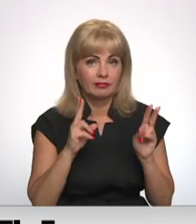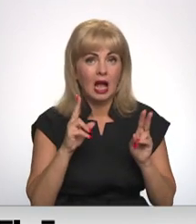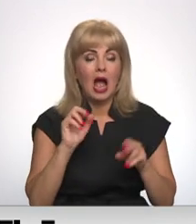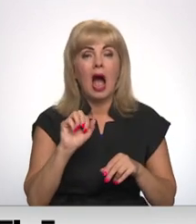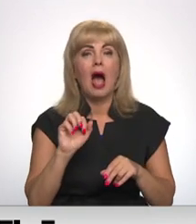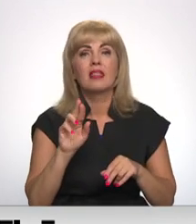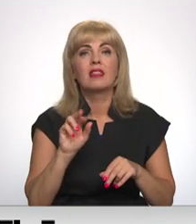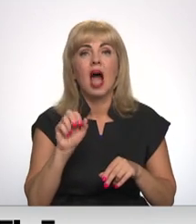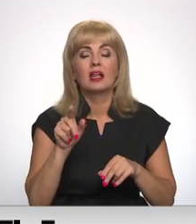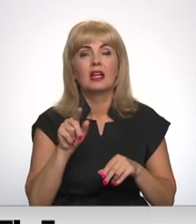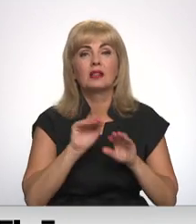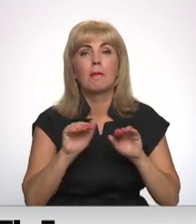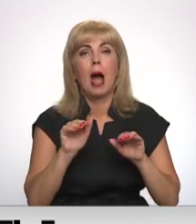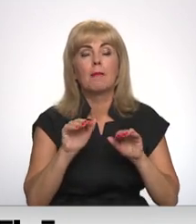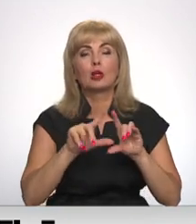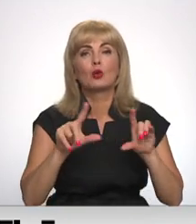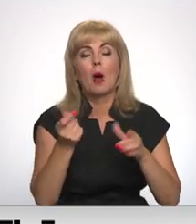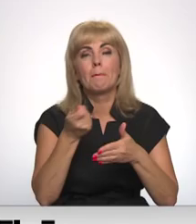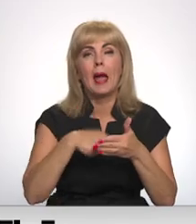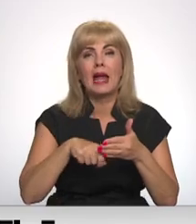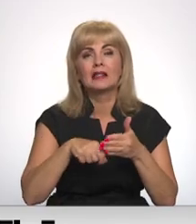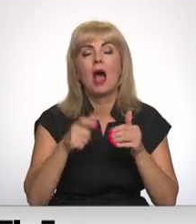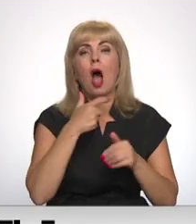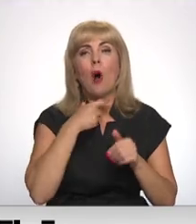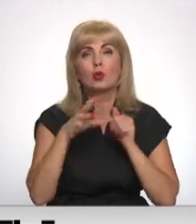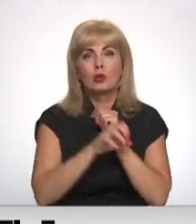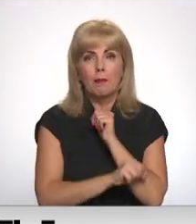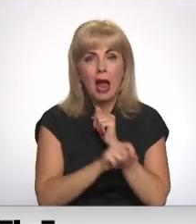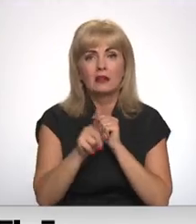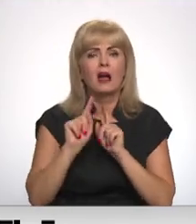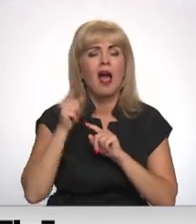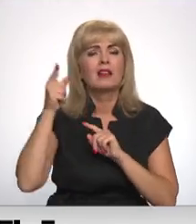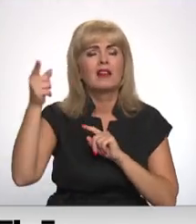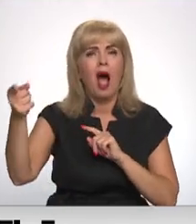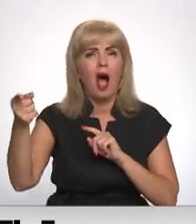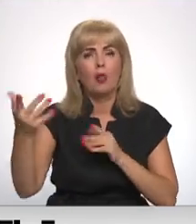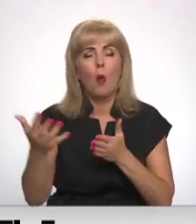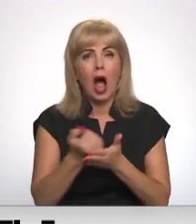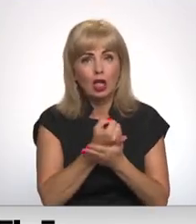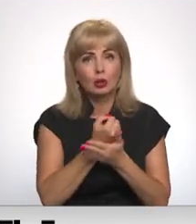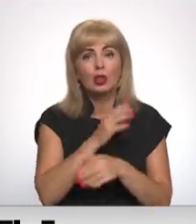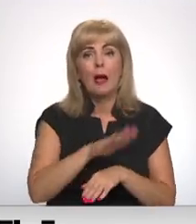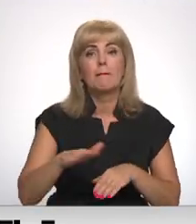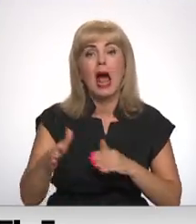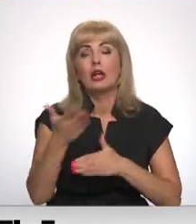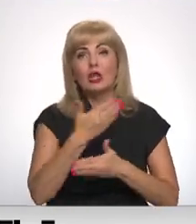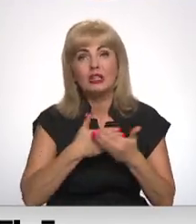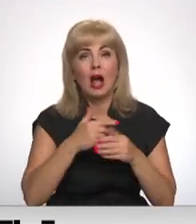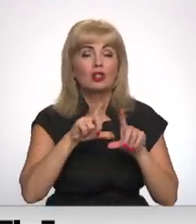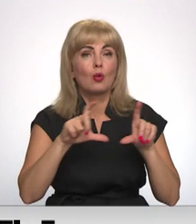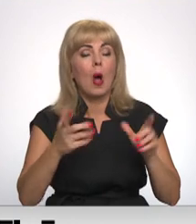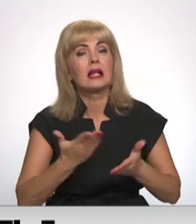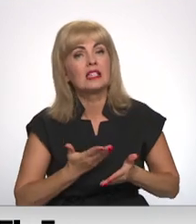Anahites pamatskola tiks slēgta augusta beigās. Šī izglītības iestāde atradās tālu no visām apdzīvotām vietām. Bērni ar īpašām vajadzībām skolā